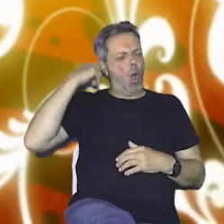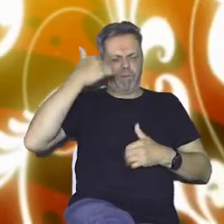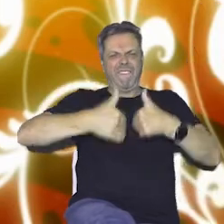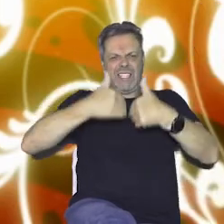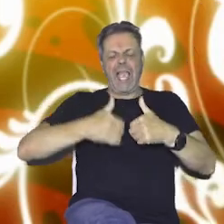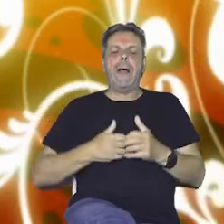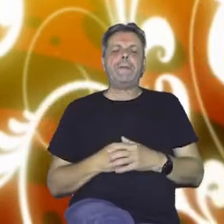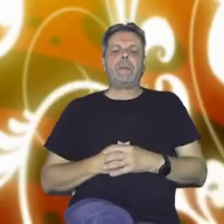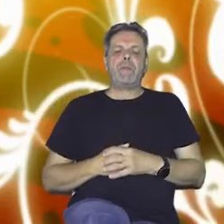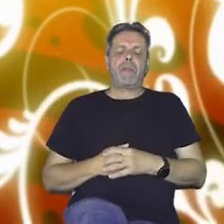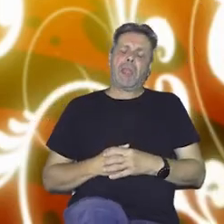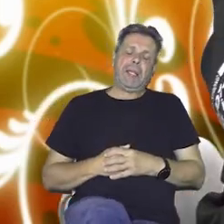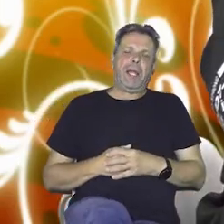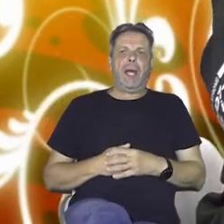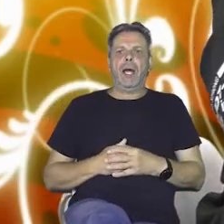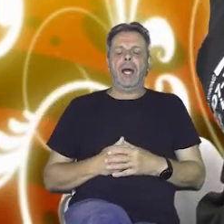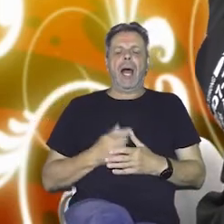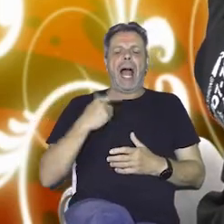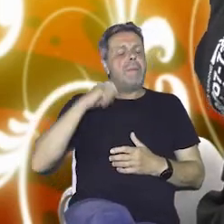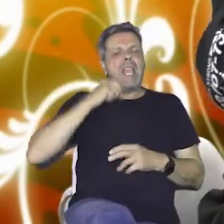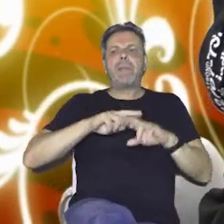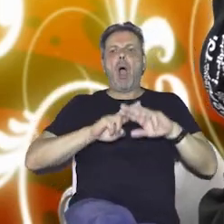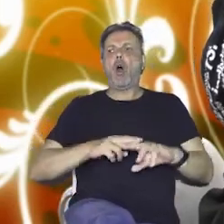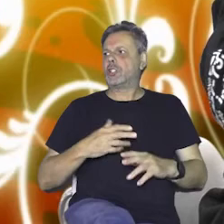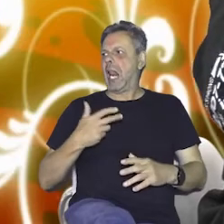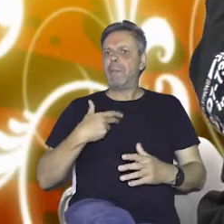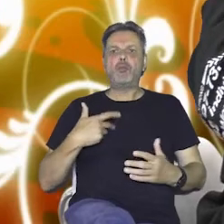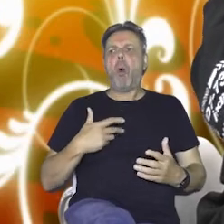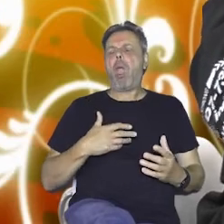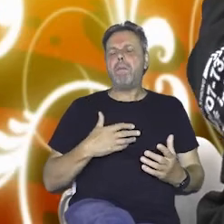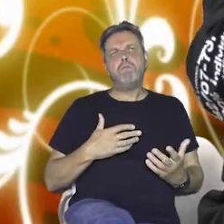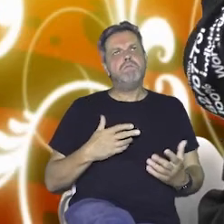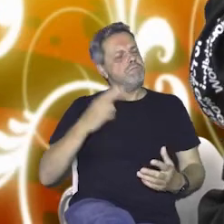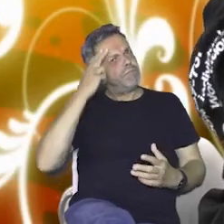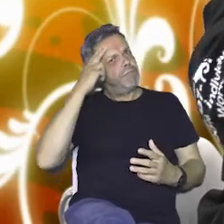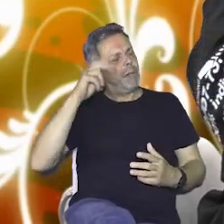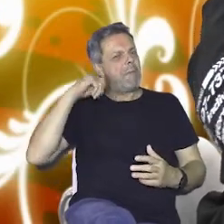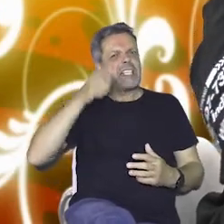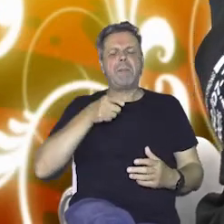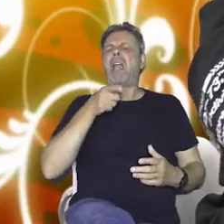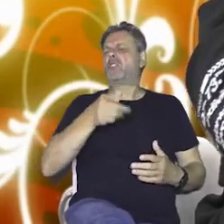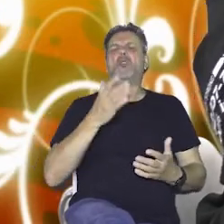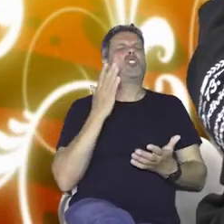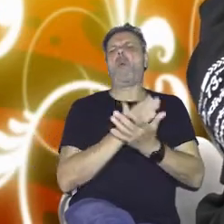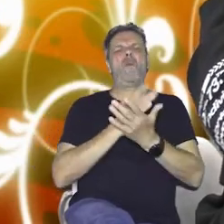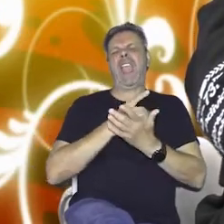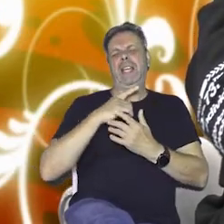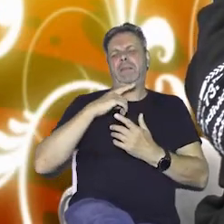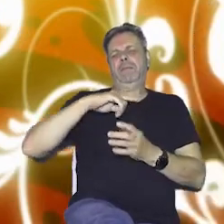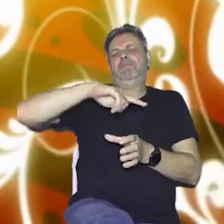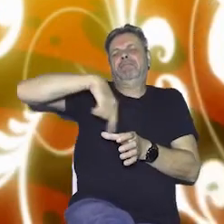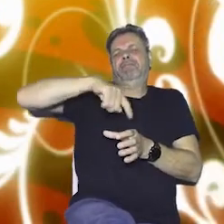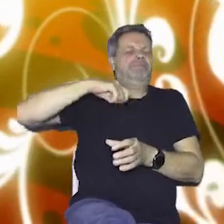super. Je, ajmo reći, ostala među mojim evergreen pjesmama, koje će uvijek se izvoditi. Je, je.